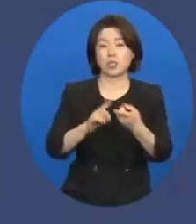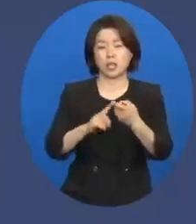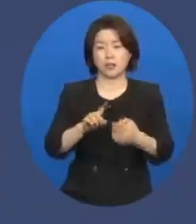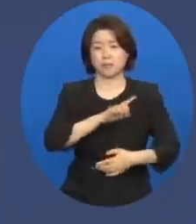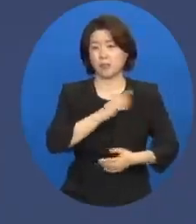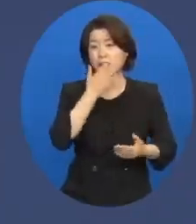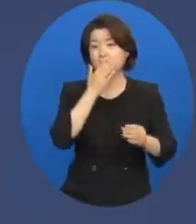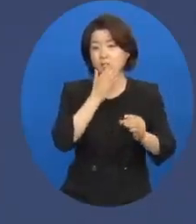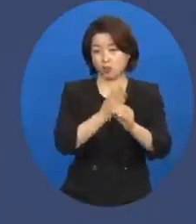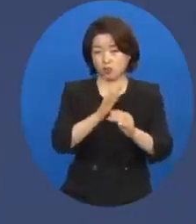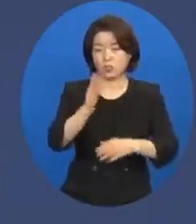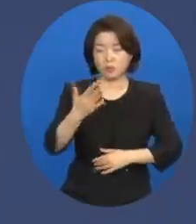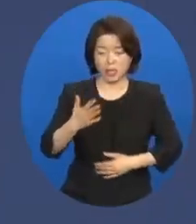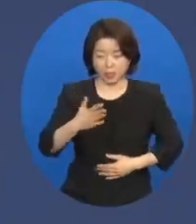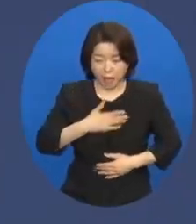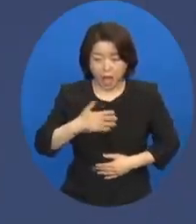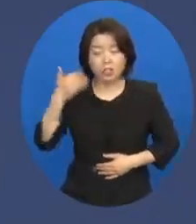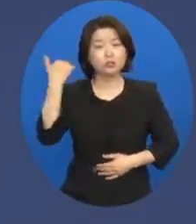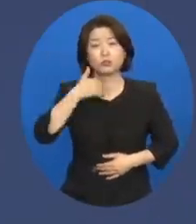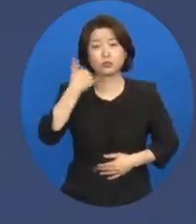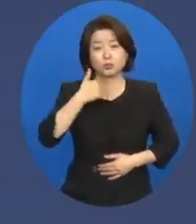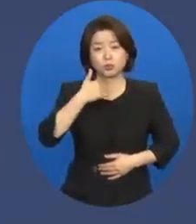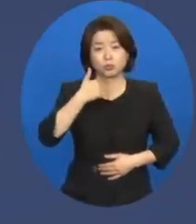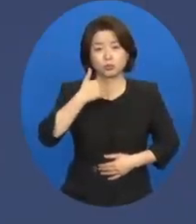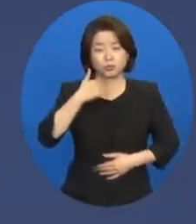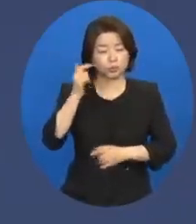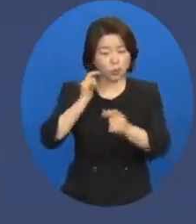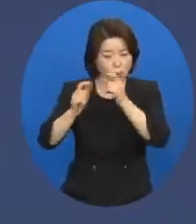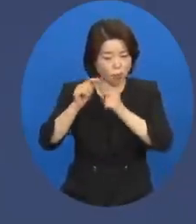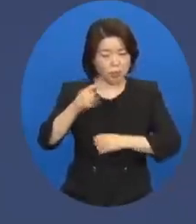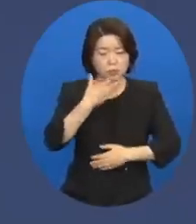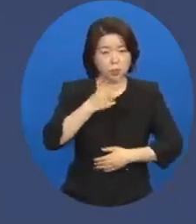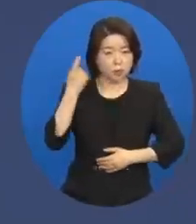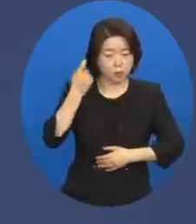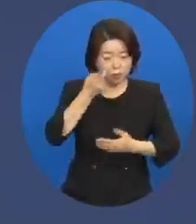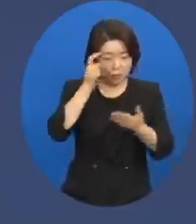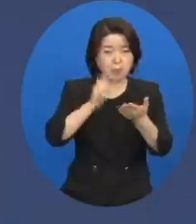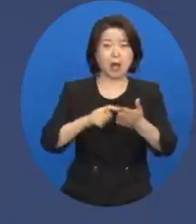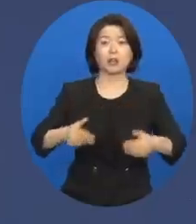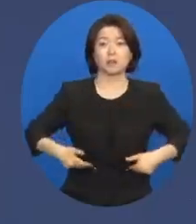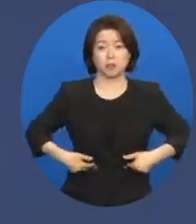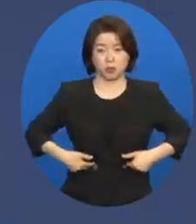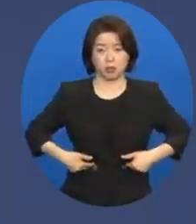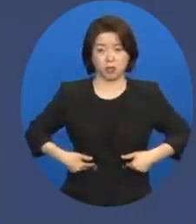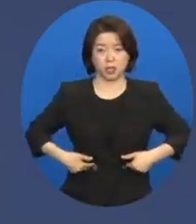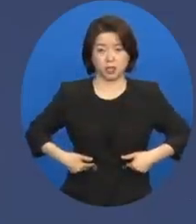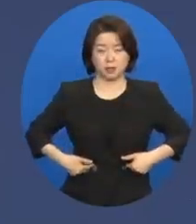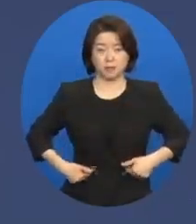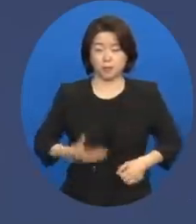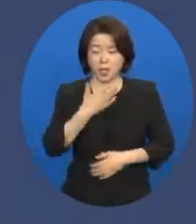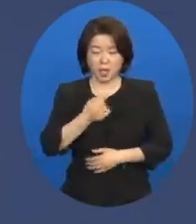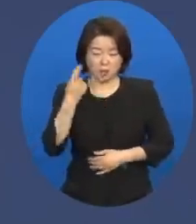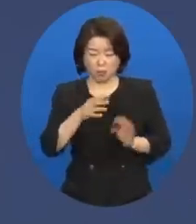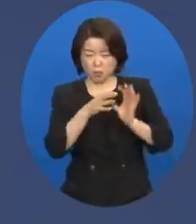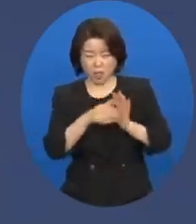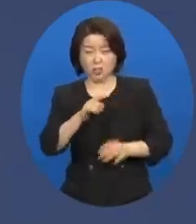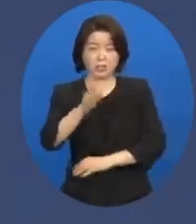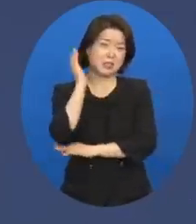중심이 되는 내가 누구인지를 고민해서 복음 안에서 발견해야 되는데 복음은 계속해서 그 얘기해주고